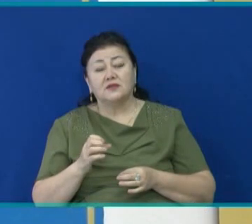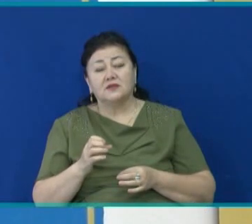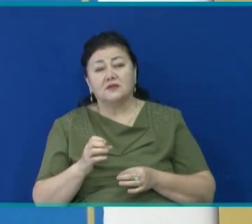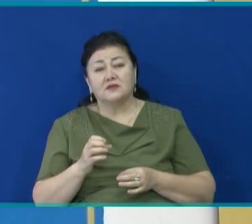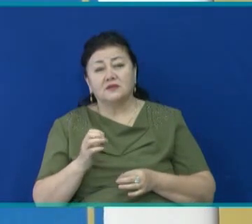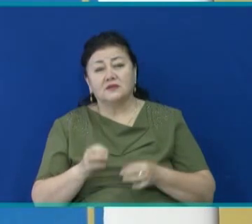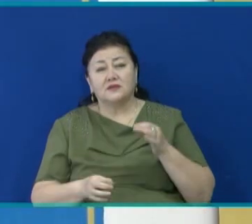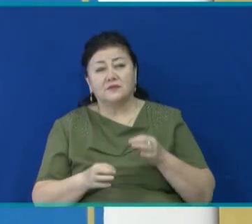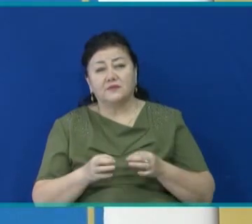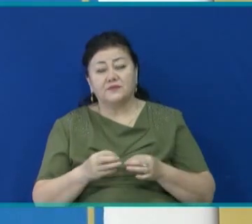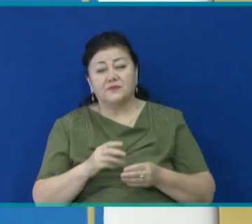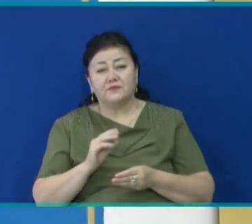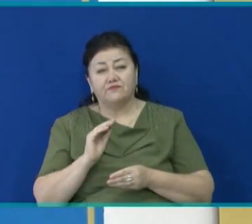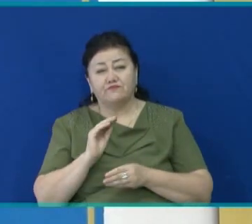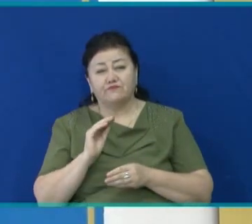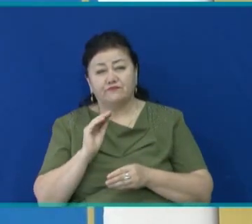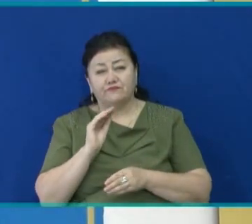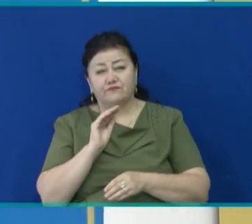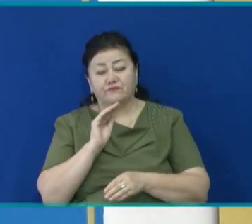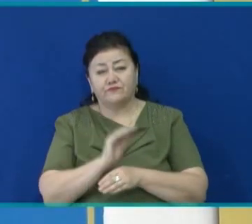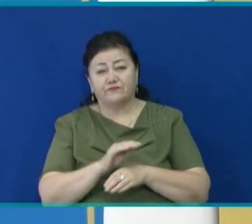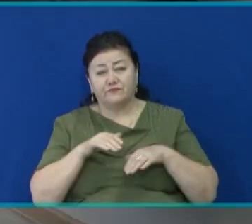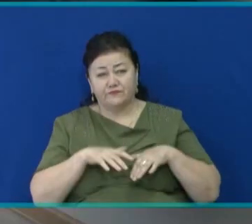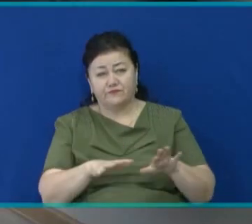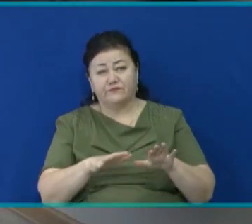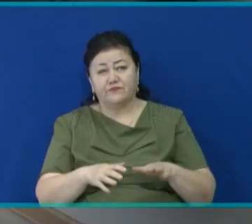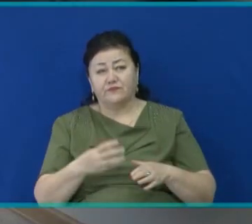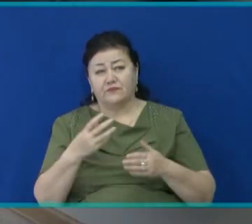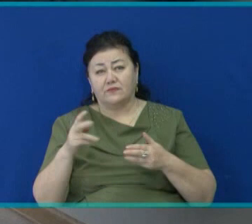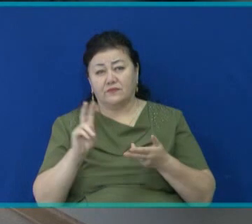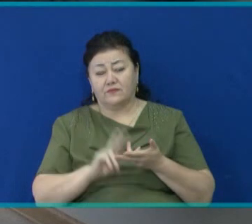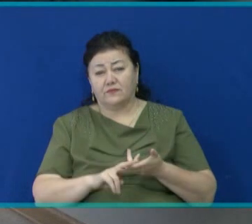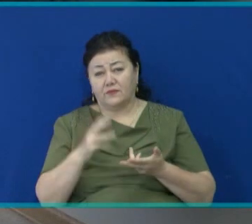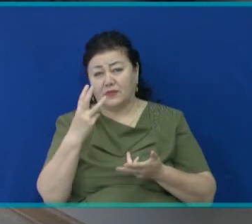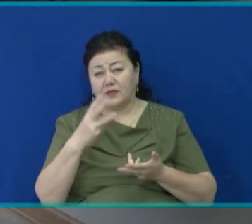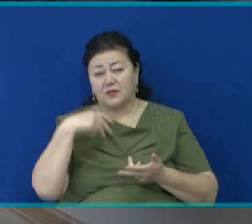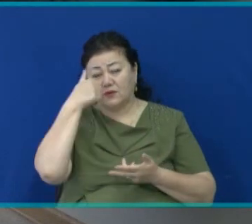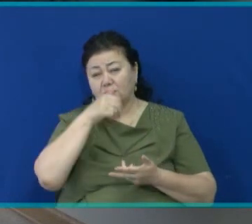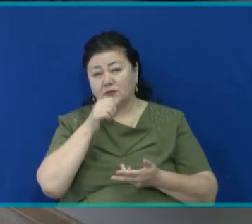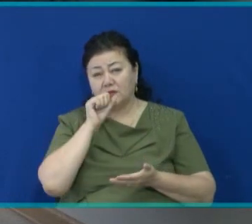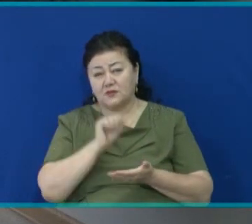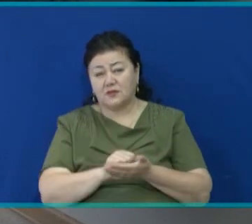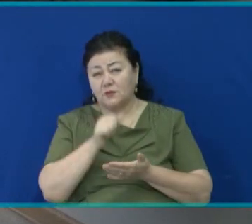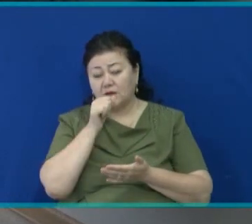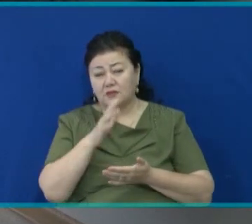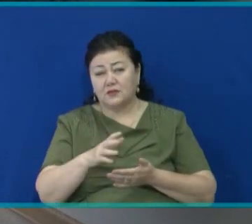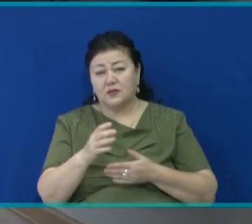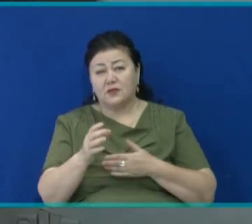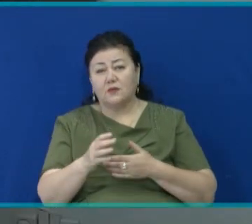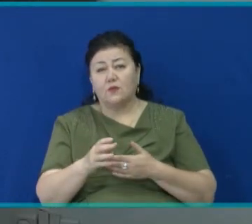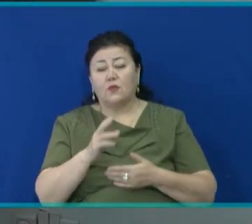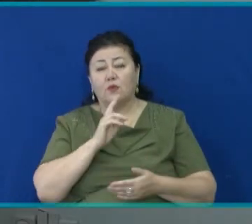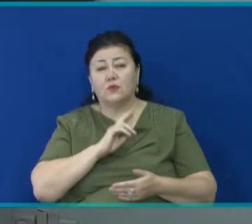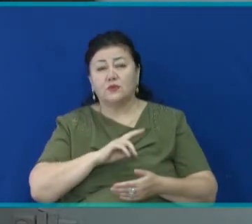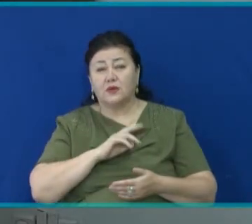кодекса. Им вынесен приговор о лишении свободы на 3 года. Кроме того, они лишились право занимать руководящие и материально